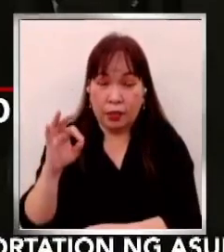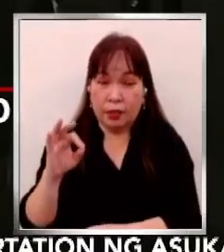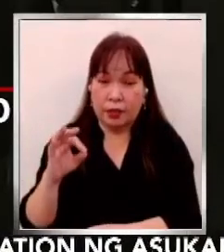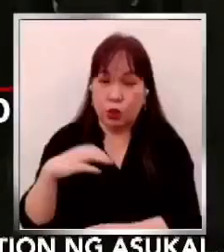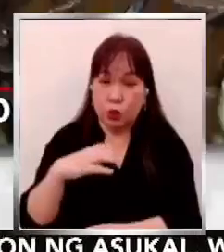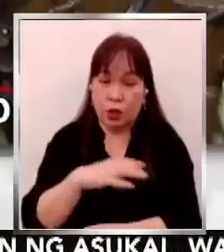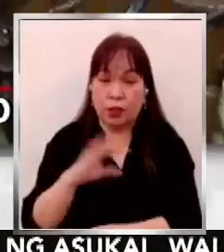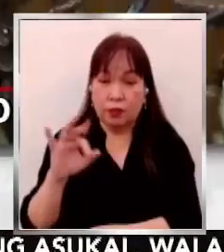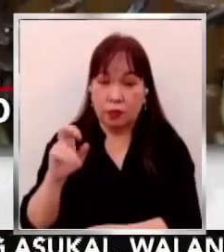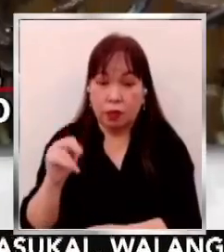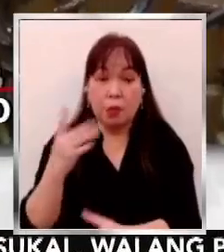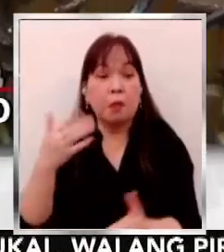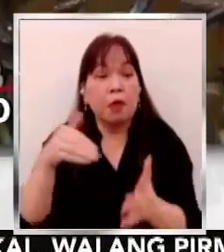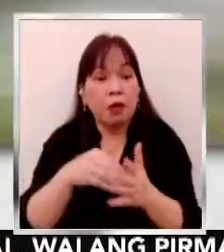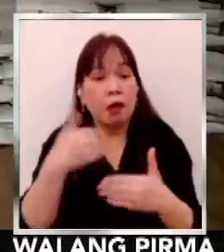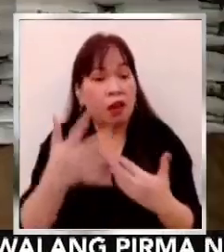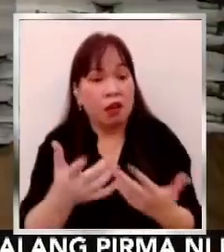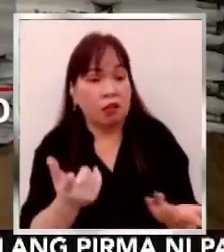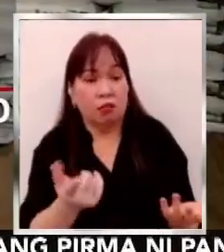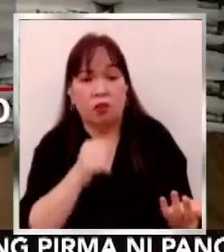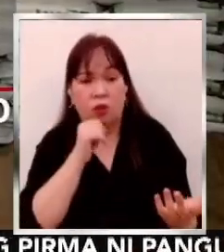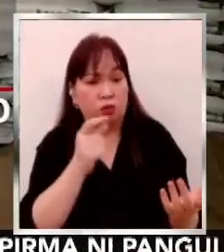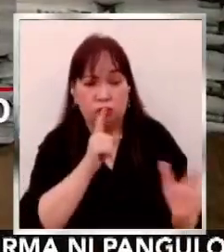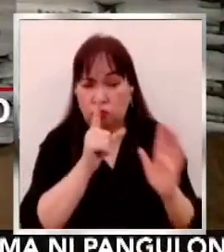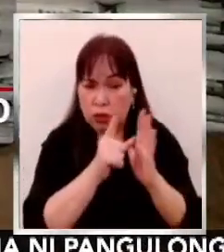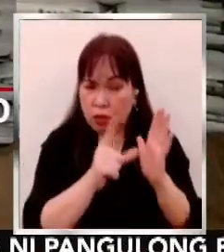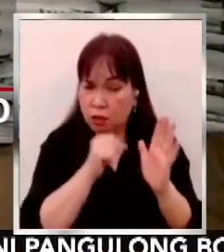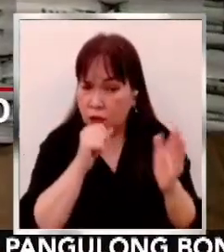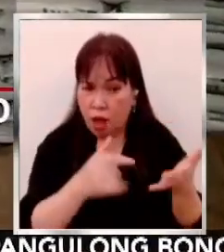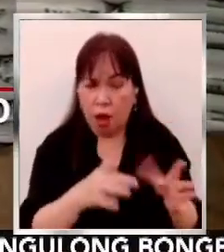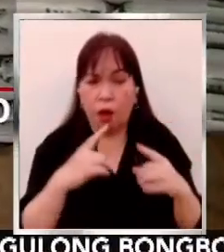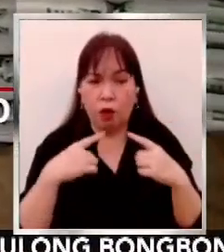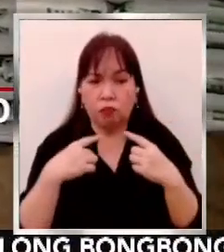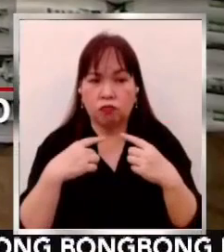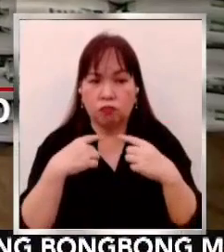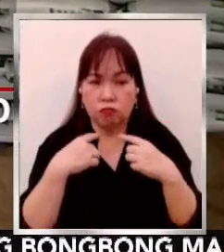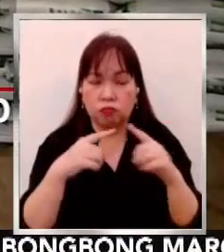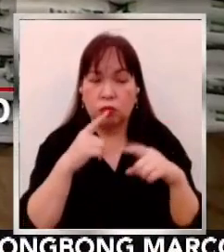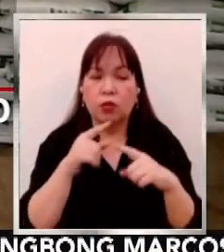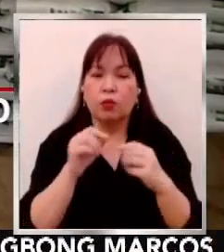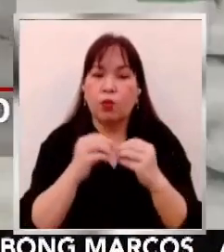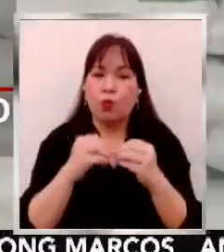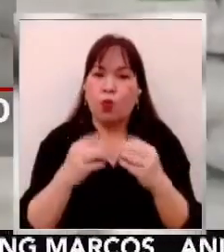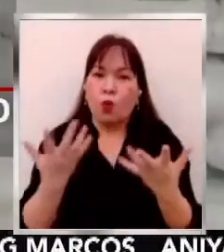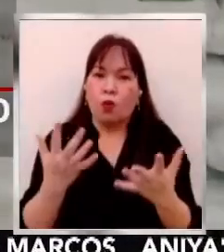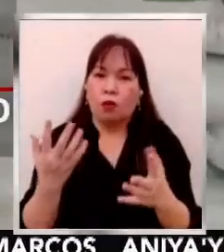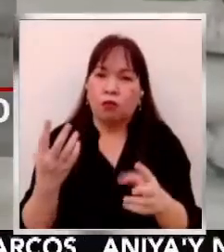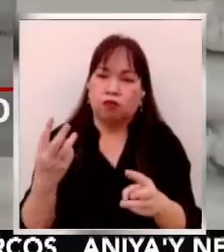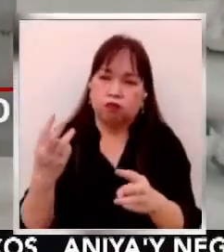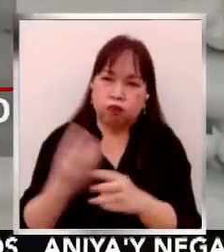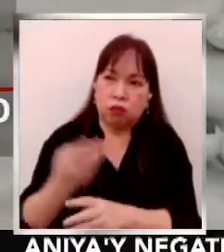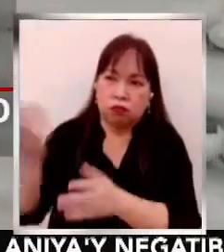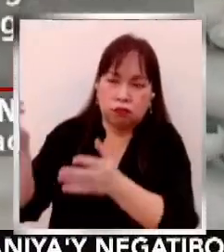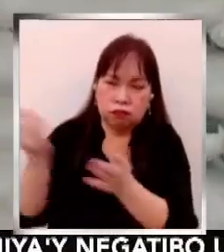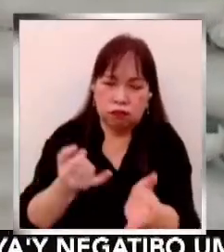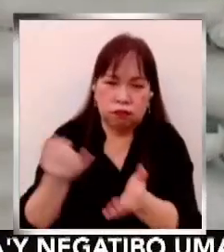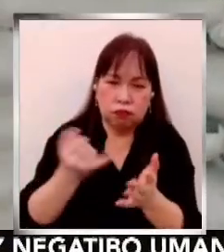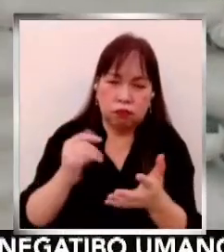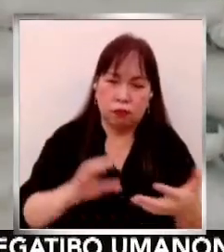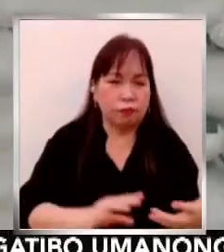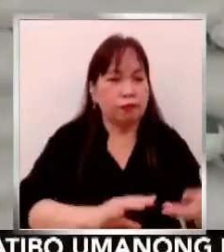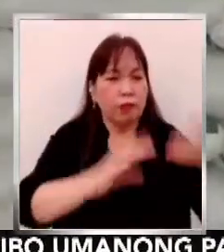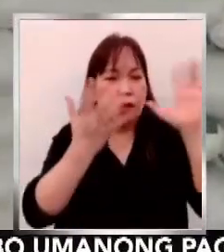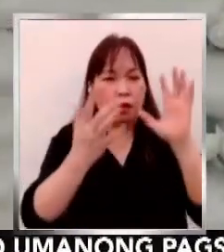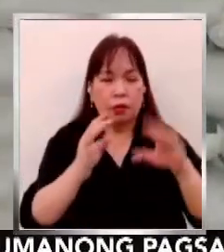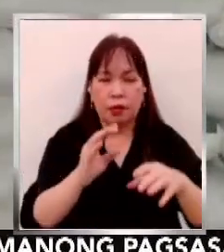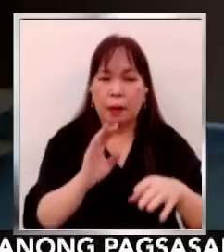Malacanang na iligal ang kautusan. Dagdag niya, lalo lang daw papatay ng importasyon ang industriya ng asukal sa bansa. Pero git